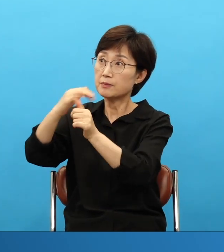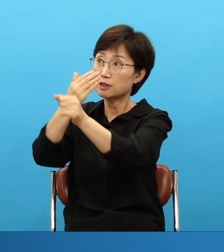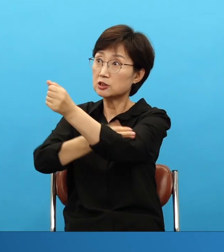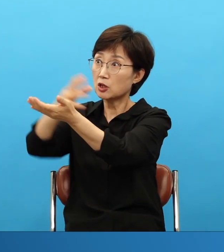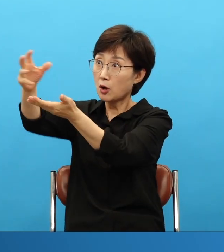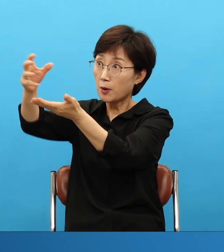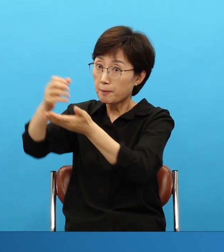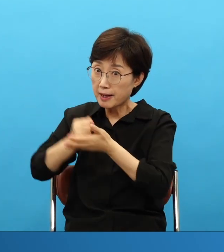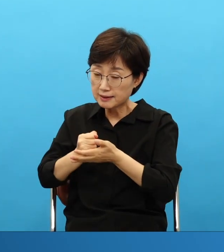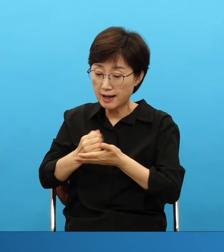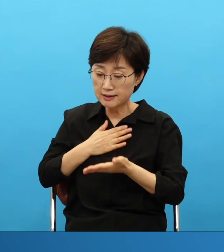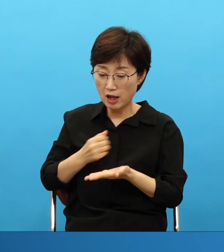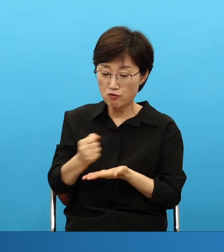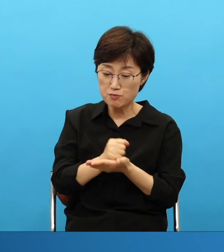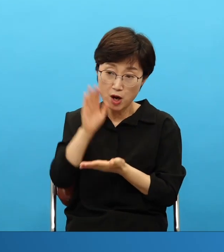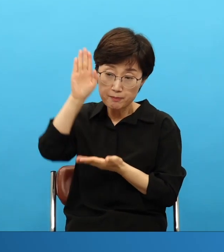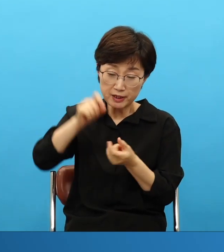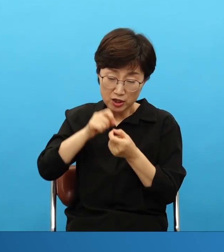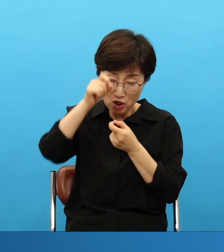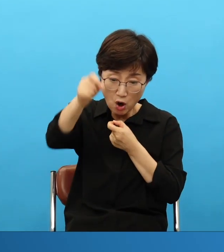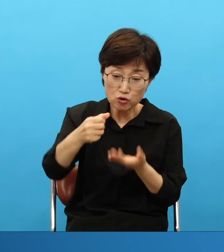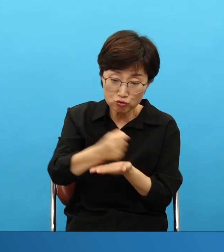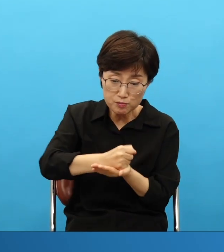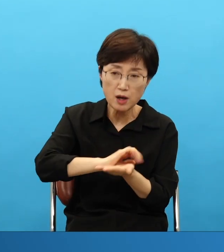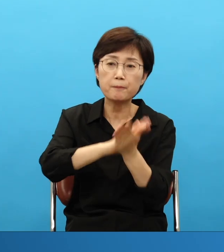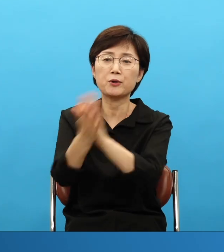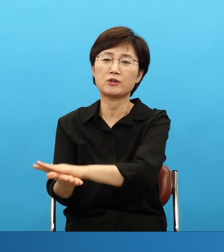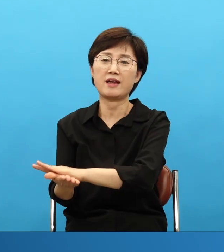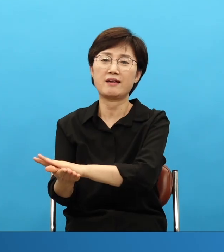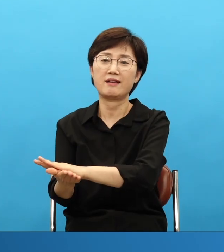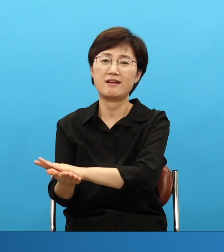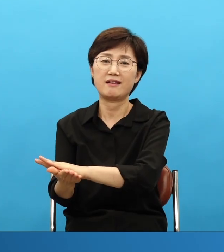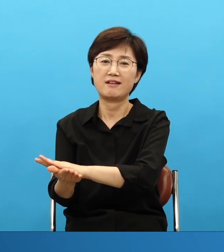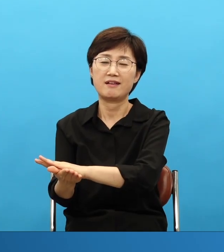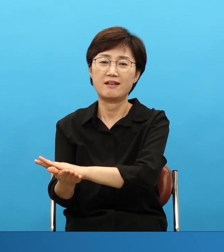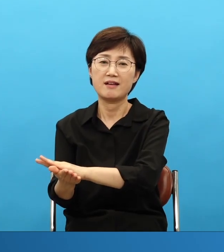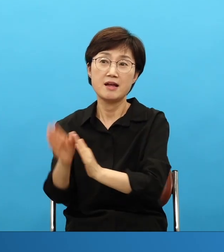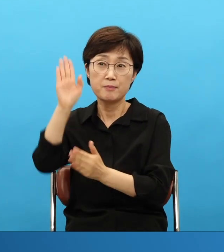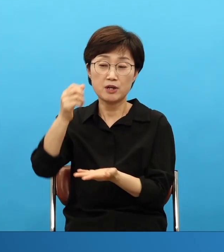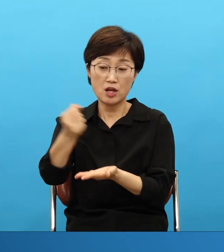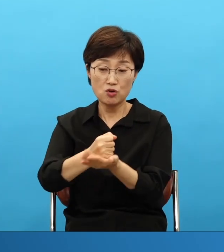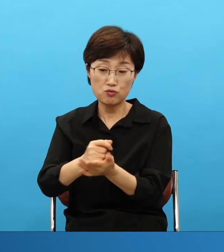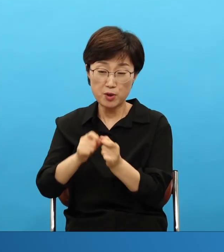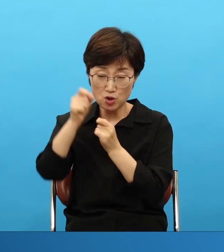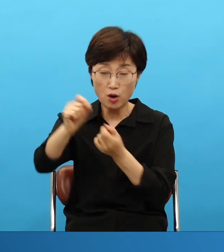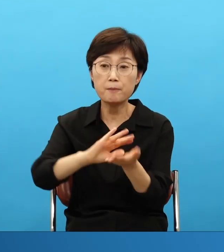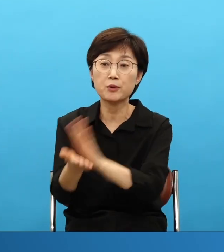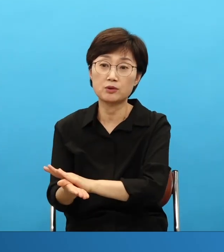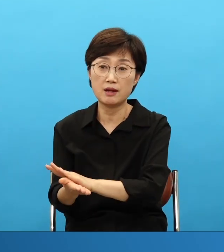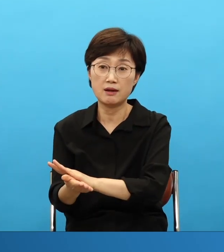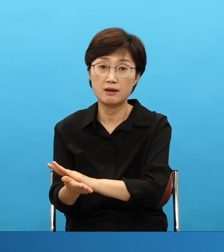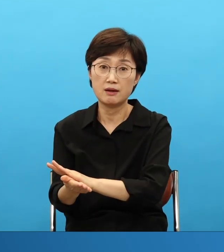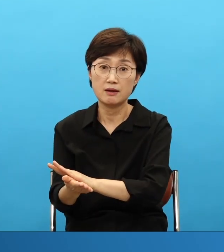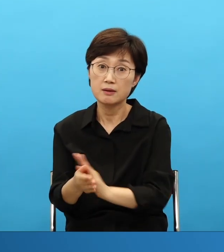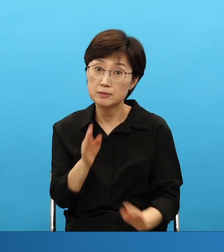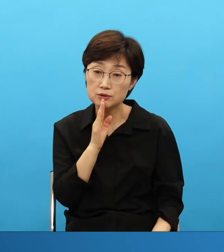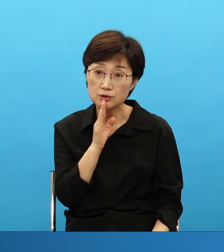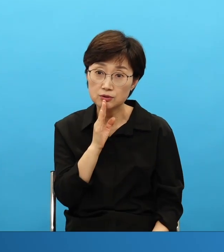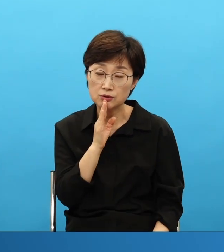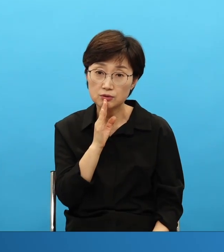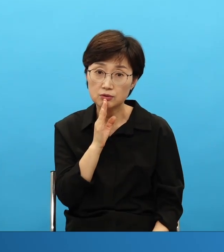뒤고이 언약 잡으셔야 됩니다 그래서 여러분들은 거짓말의 소금은 안 돼 다른 형이잖아